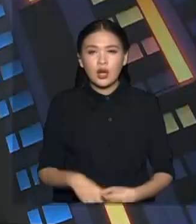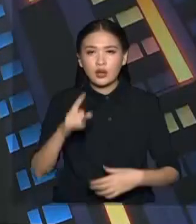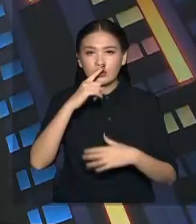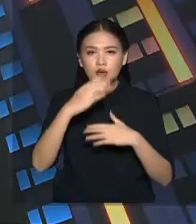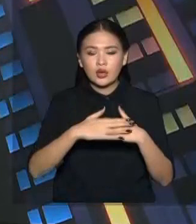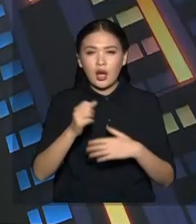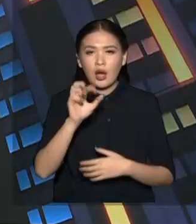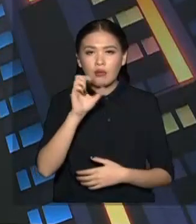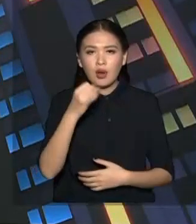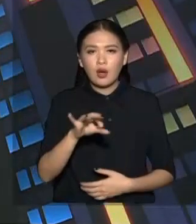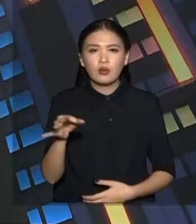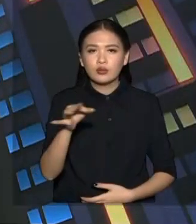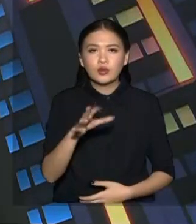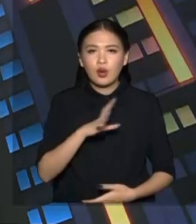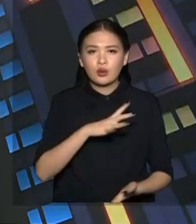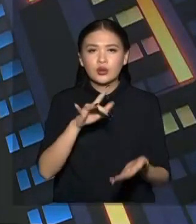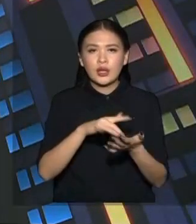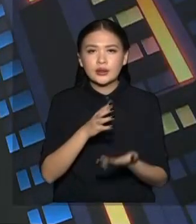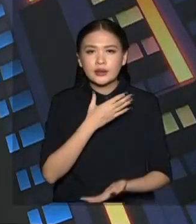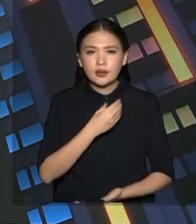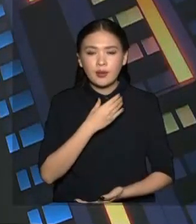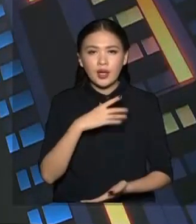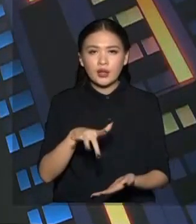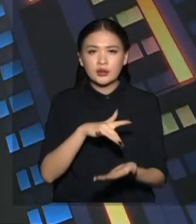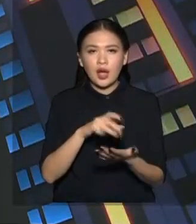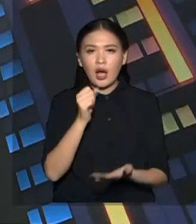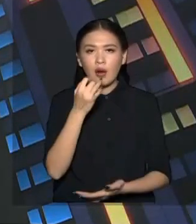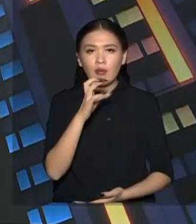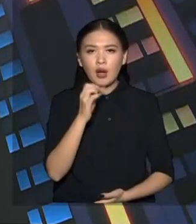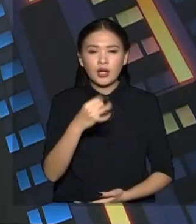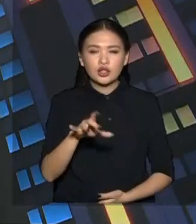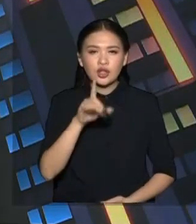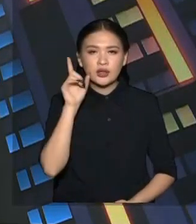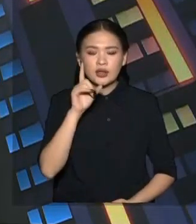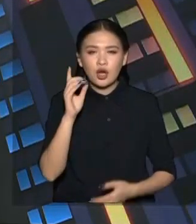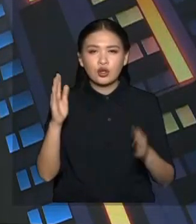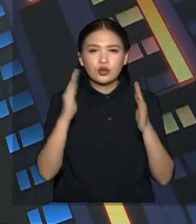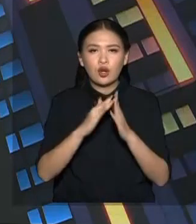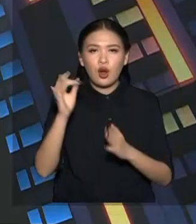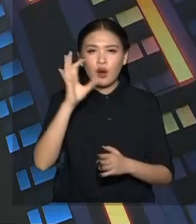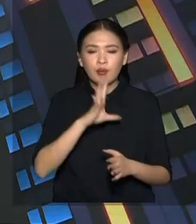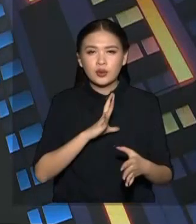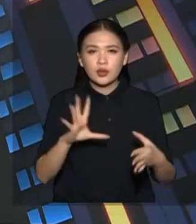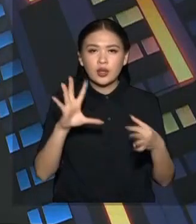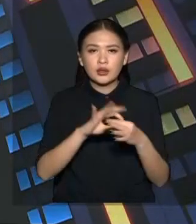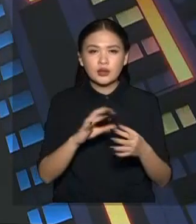Жуғарыда Абай облысының орталығы Семей қаласында Абай жастары тұрғын үй бағдарламасы іске